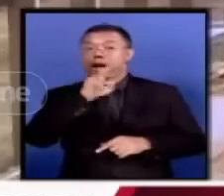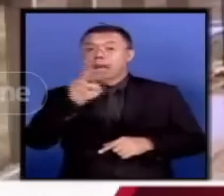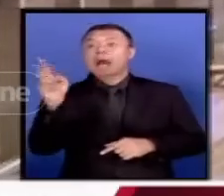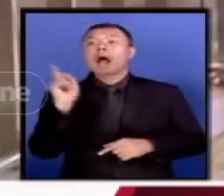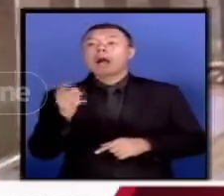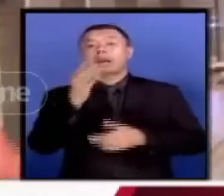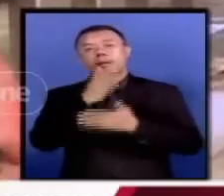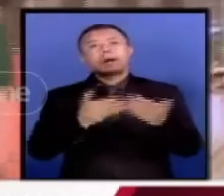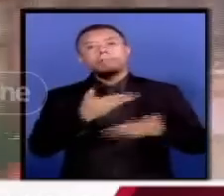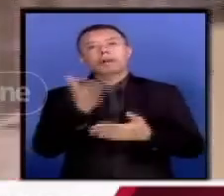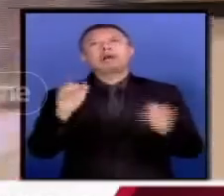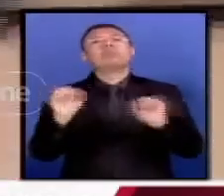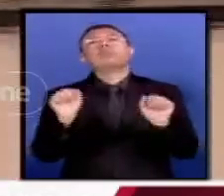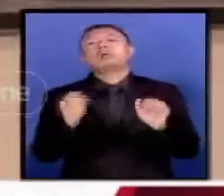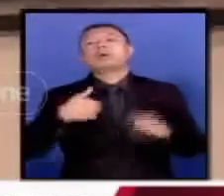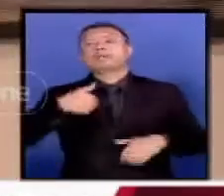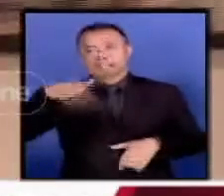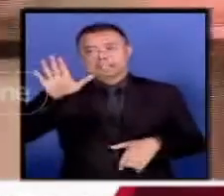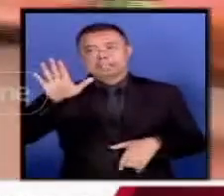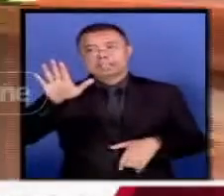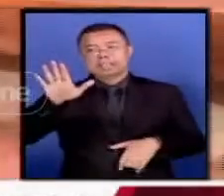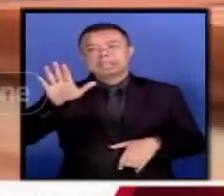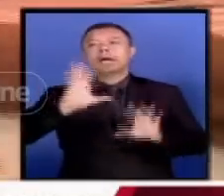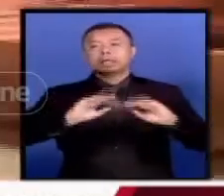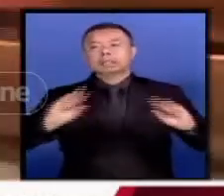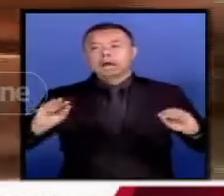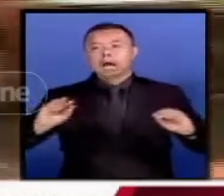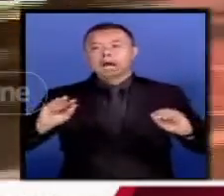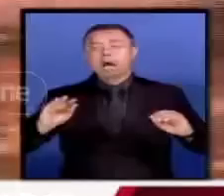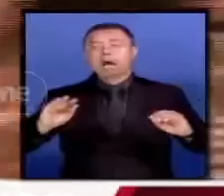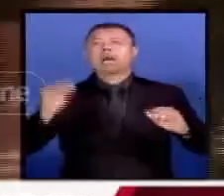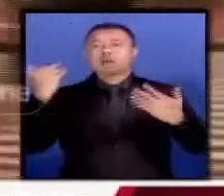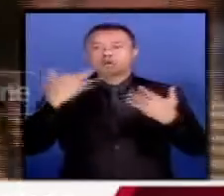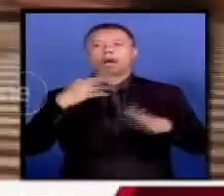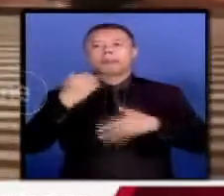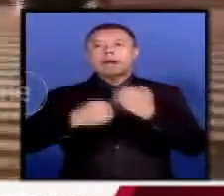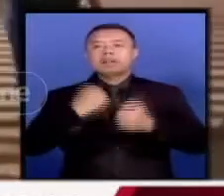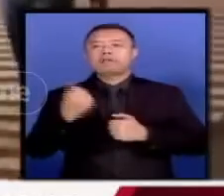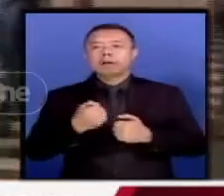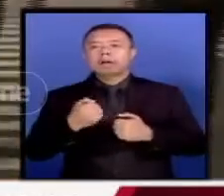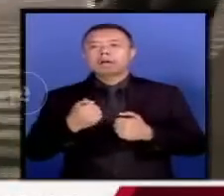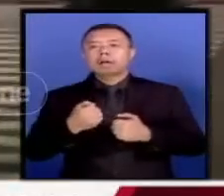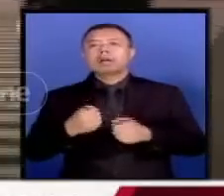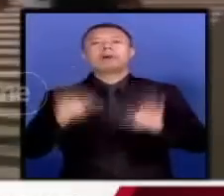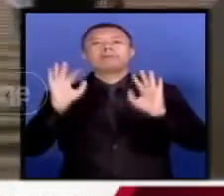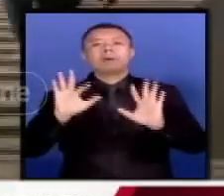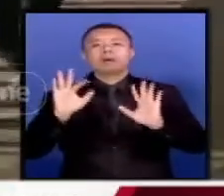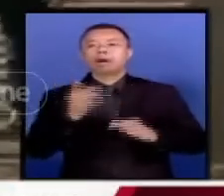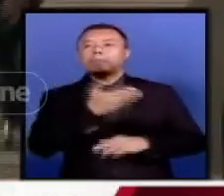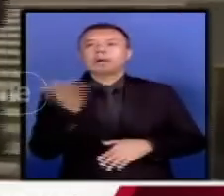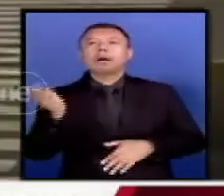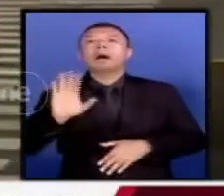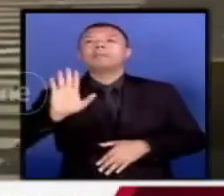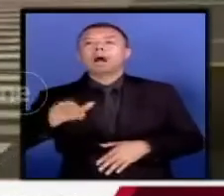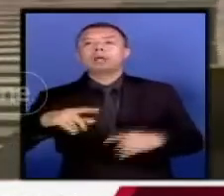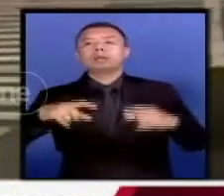ada sebagian mereka yang terburu-buru untuk berangkat ke bekerja dan juga melakukan aktivitas, di mana memang mayoritas ini